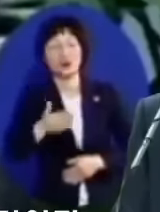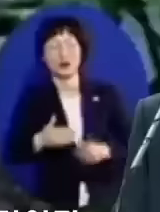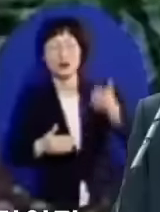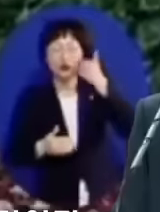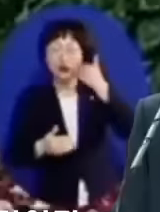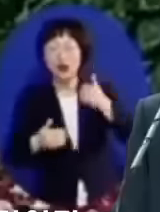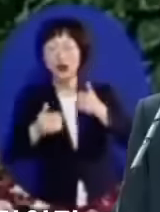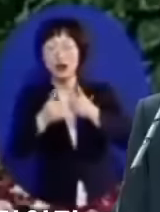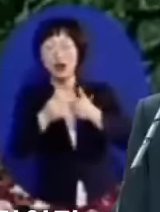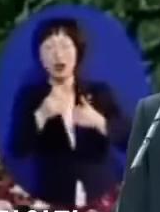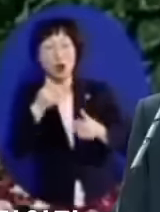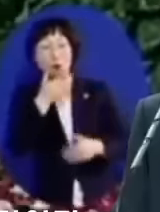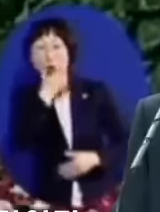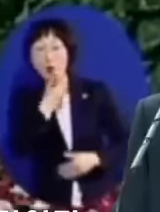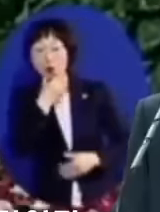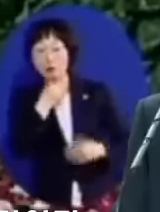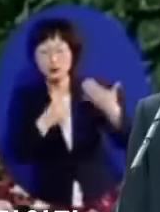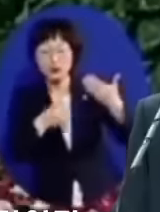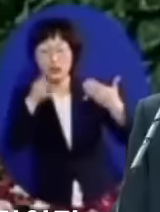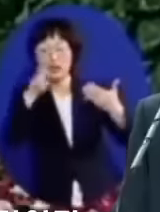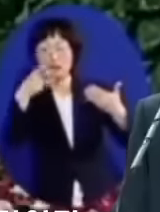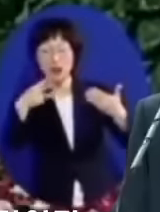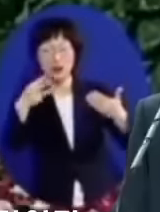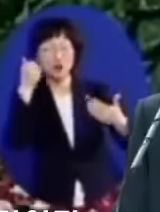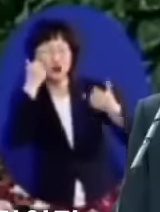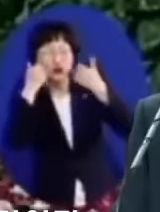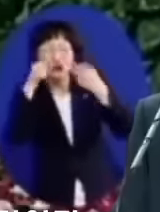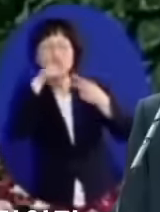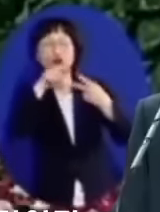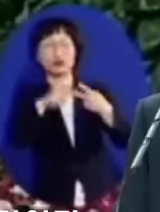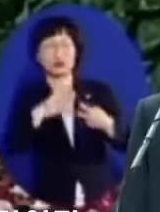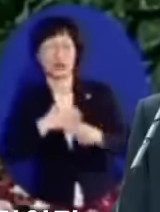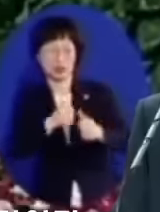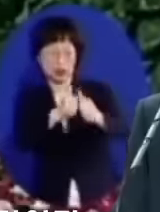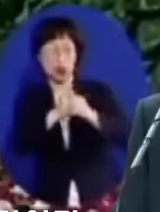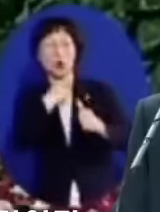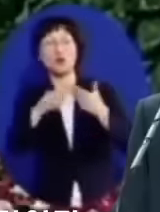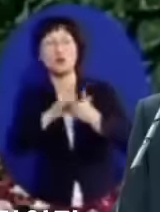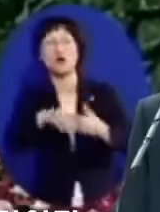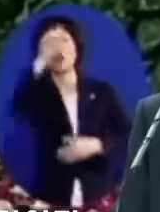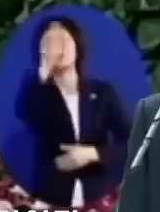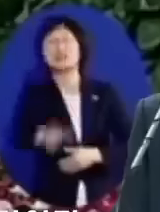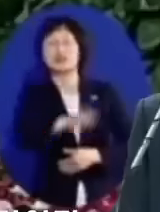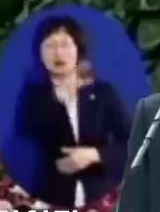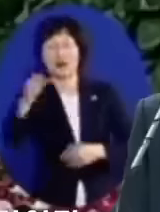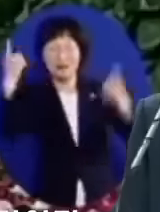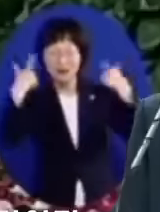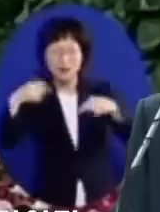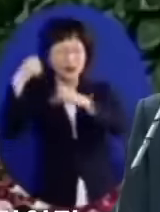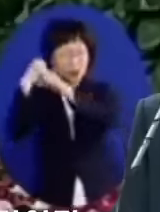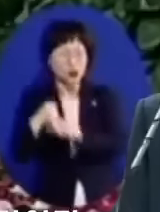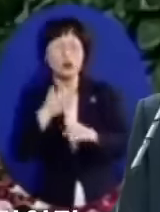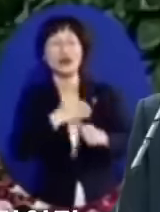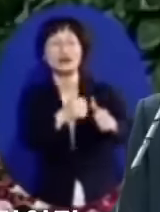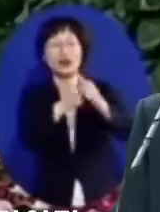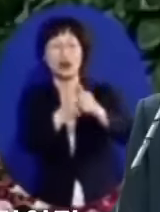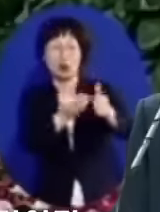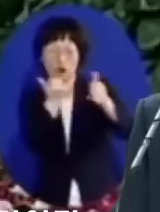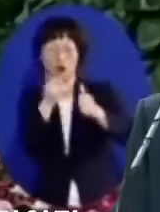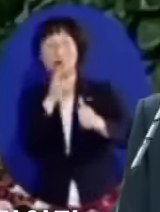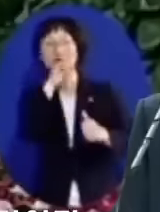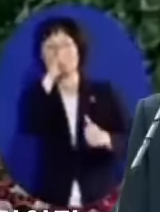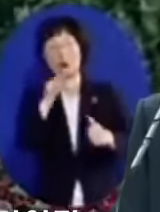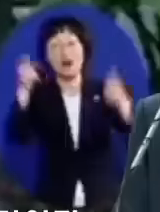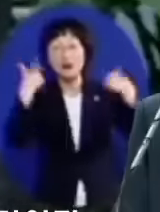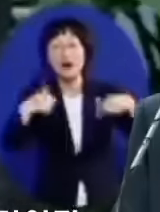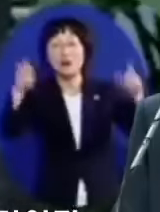9장 23절에 아무든지 나를 따라오려거든 자기를 부인하고 날마다 내 십자가를 지고 나를 따를 것이니라. 날마다